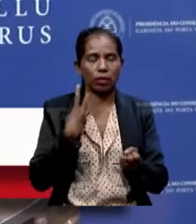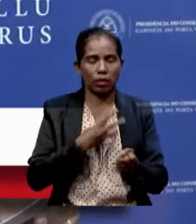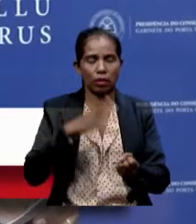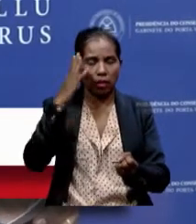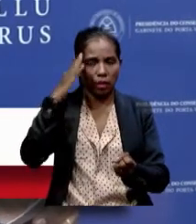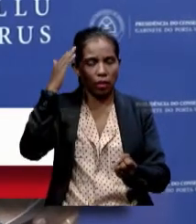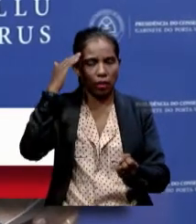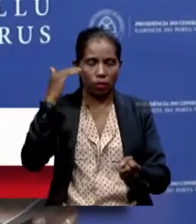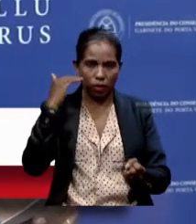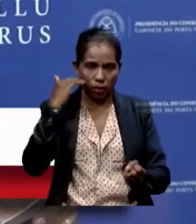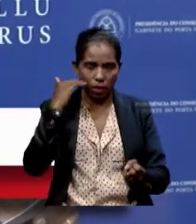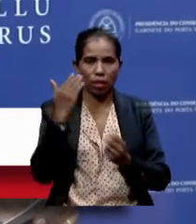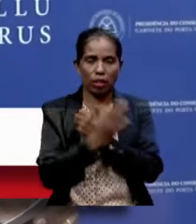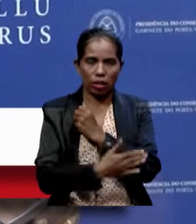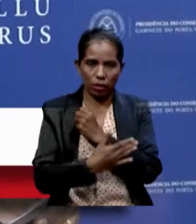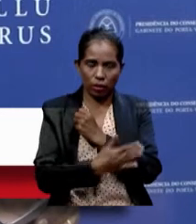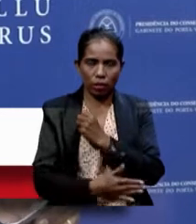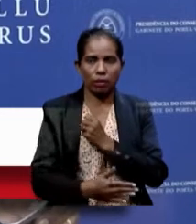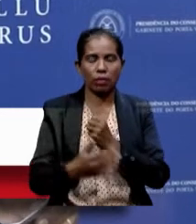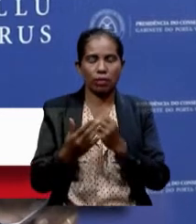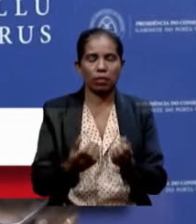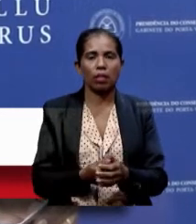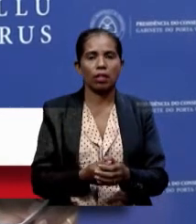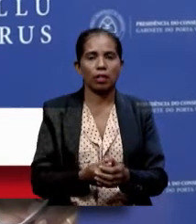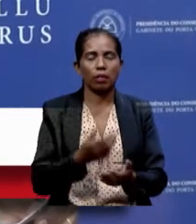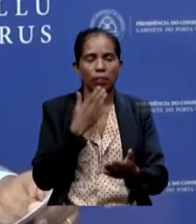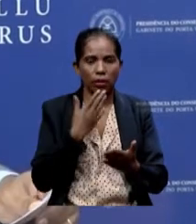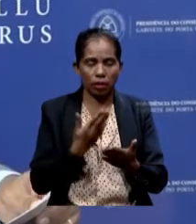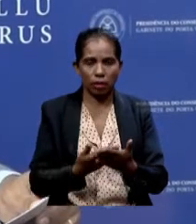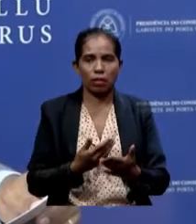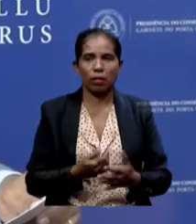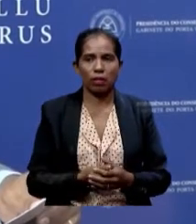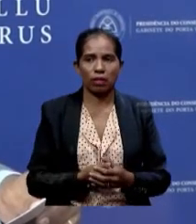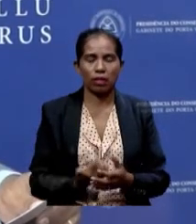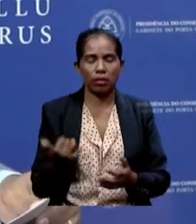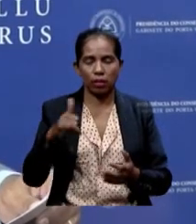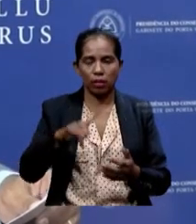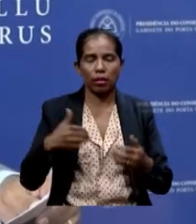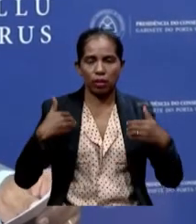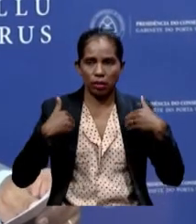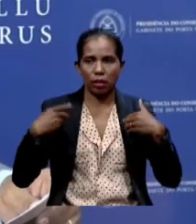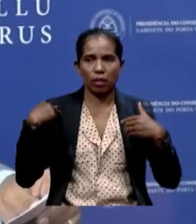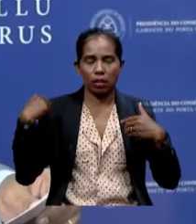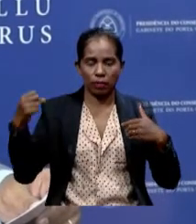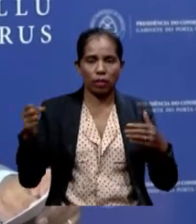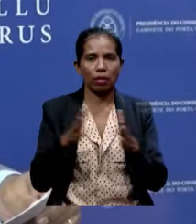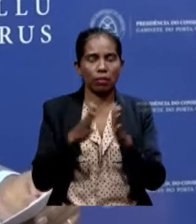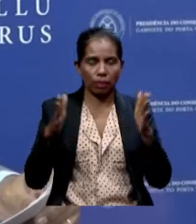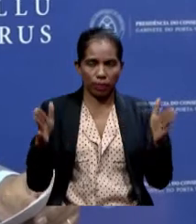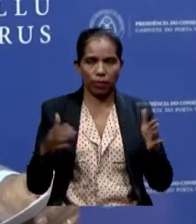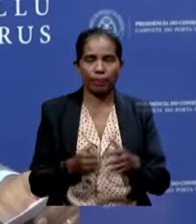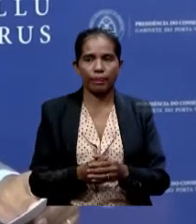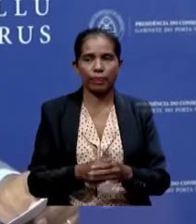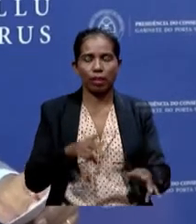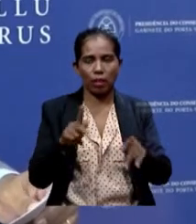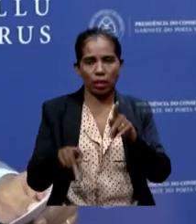Sul país ini nebe maka potensi bot sirek kibit nebe mak bot tanto recurso ema